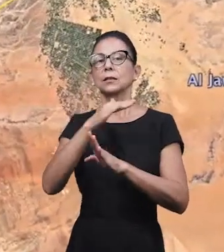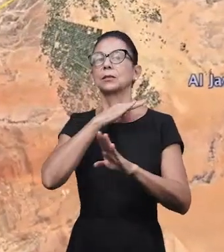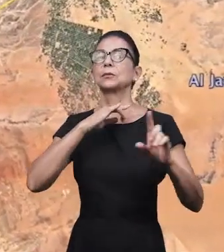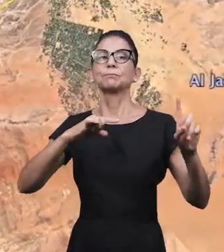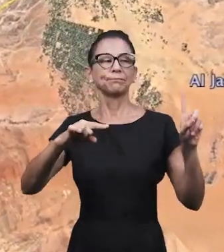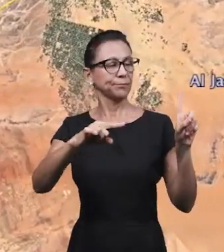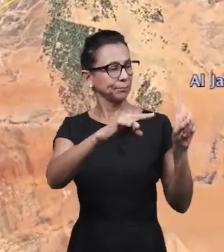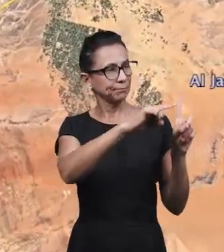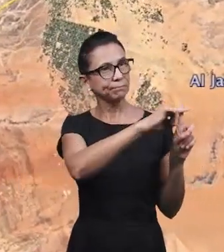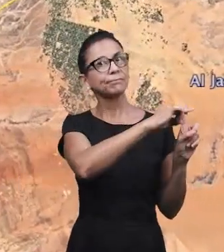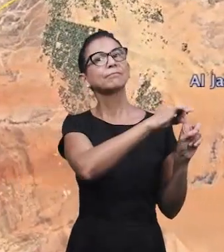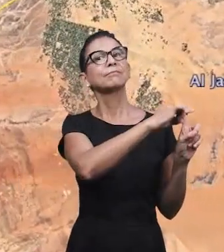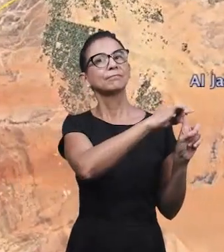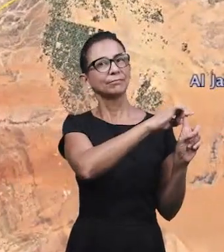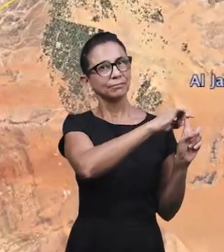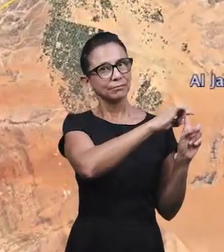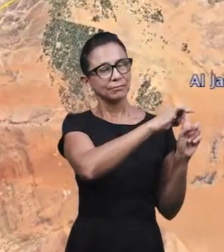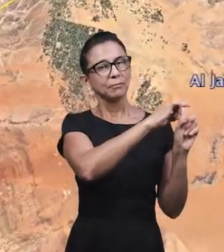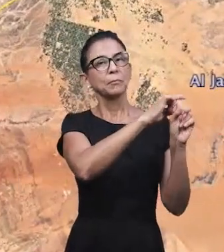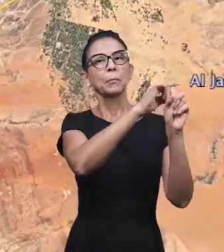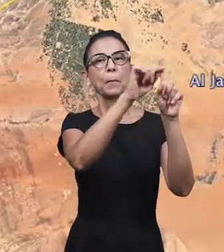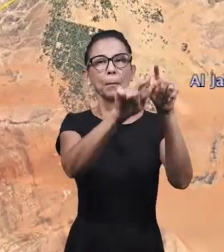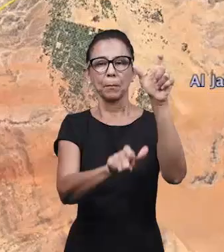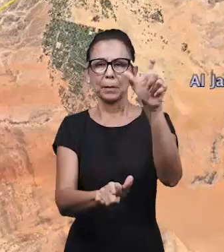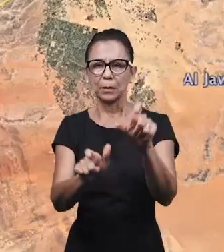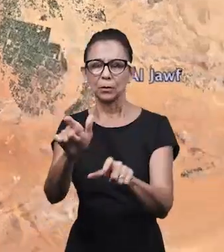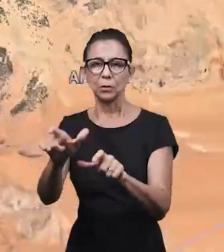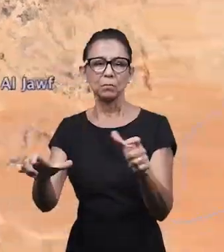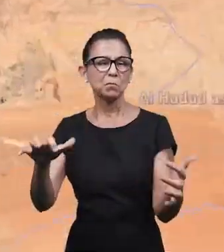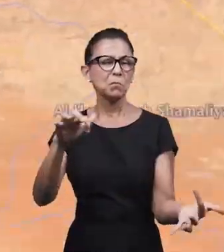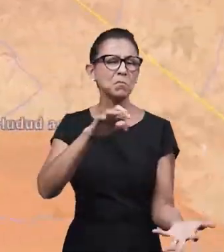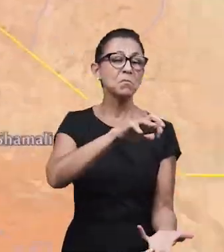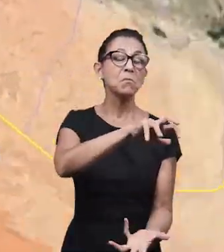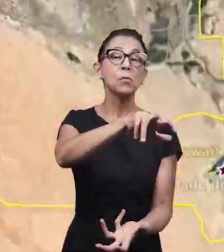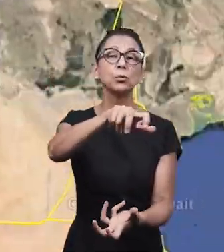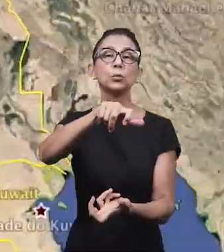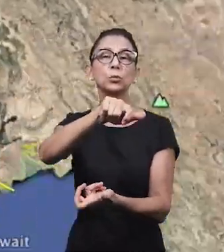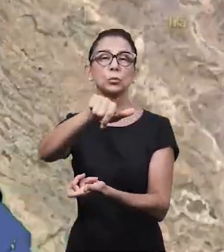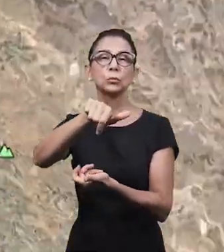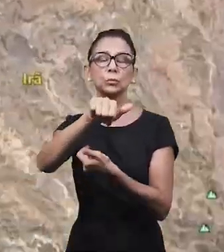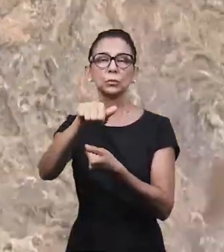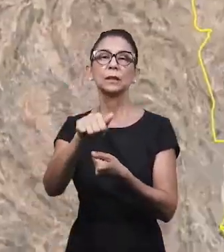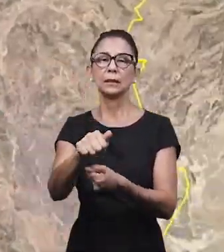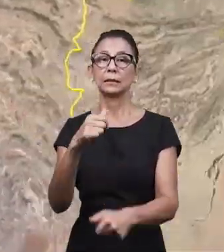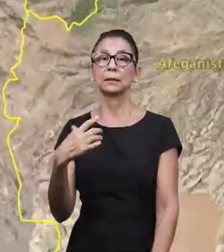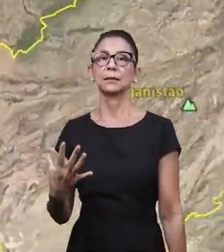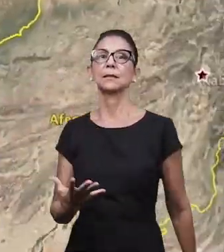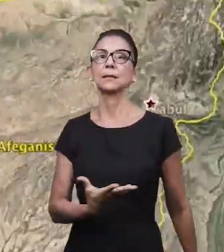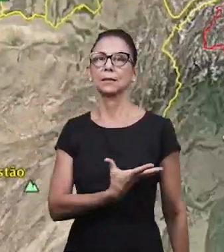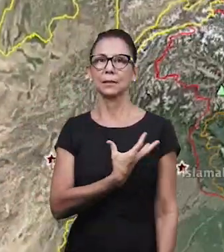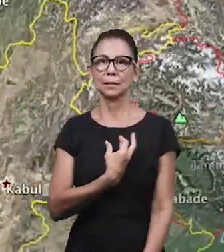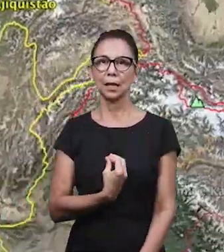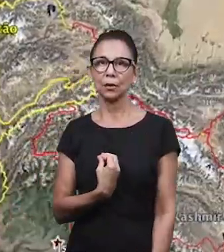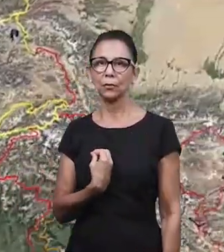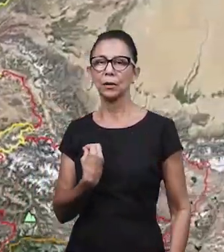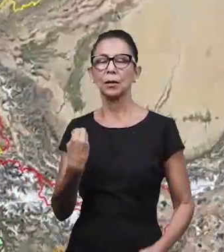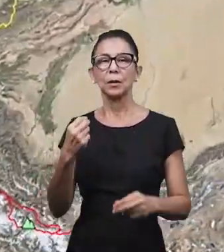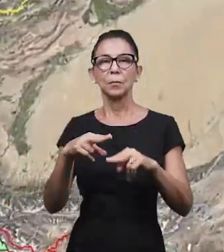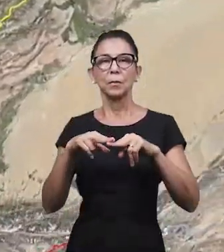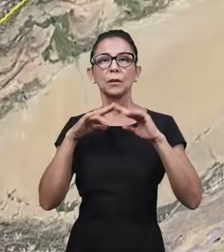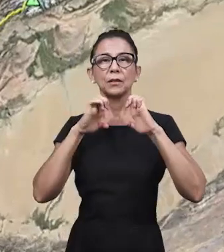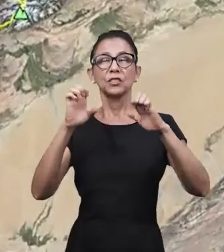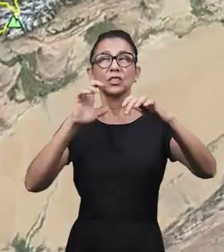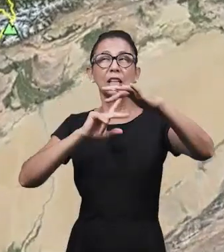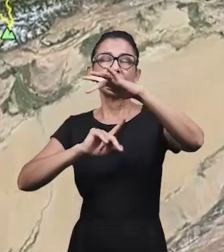Seigneur Jésus à la veille de sa mort à la croix de Calvaire. Des personnes de toutes les parties du monde sont touchées